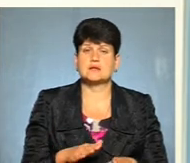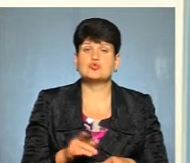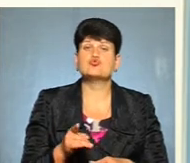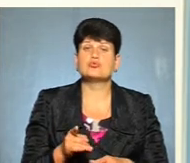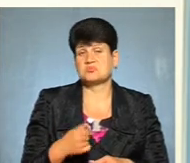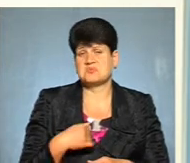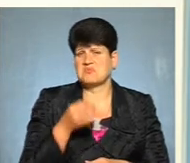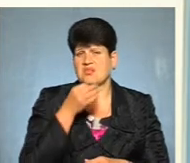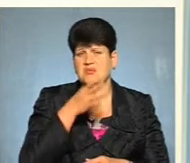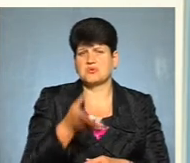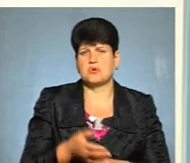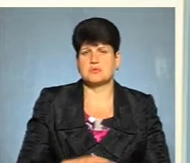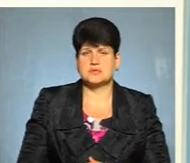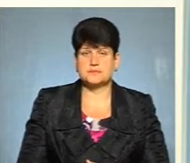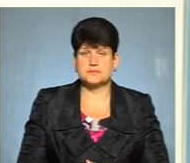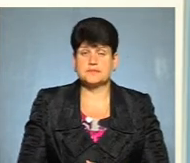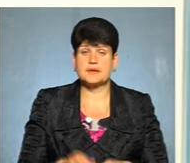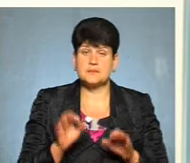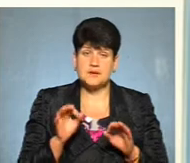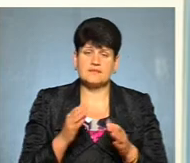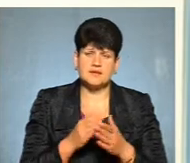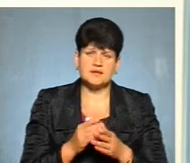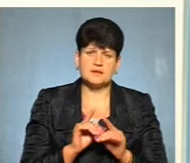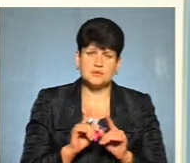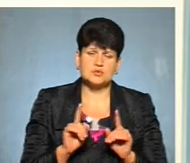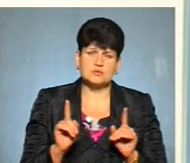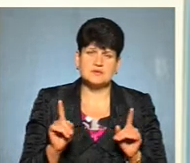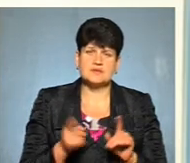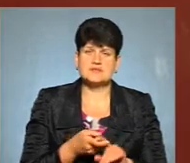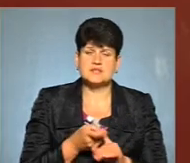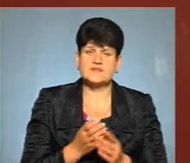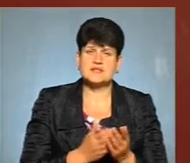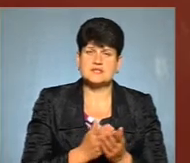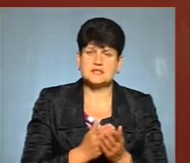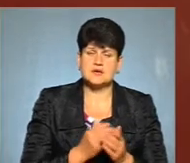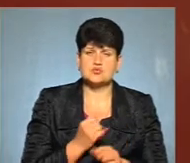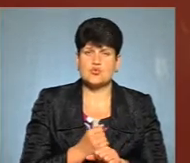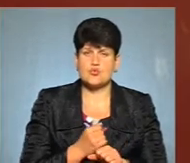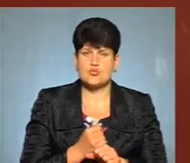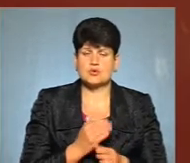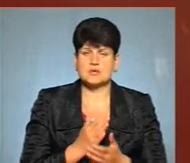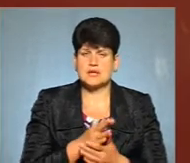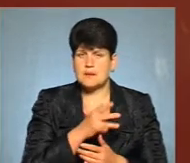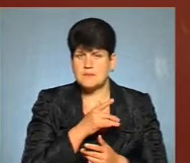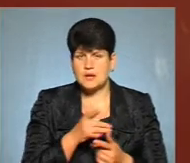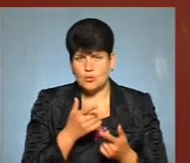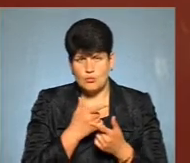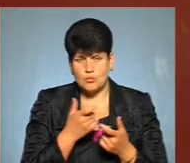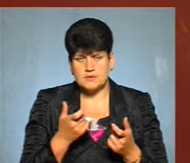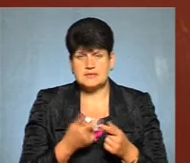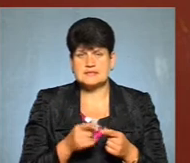мені не подобаєшся». Правда, є там певні особливості, в залежності від стажу роботи є період попередження за